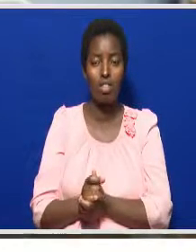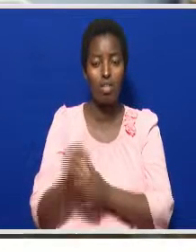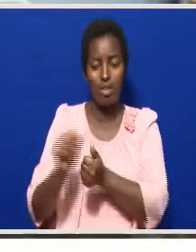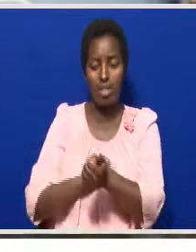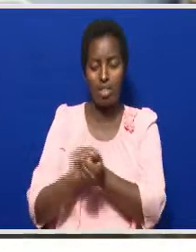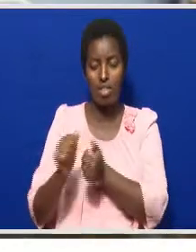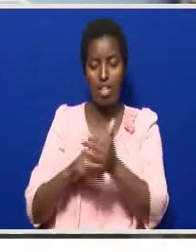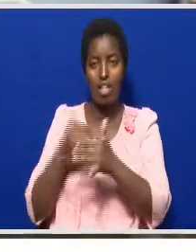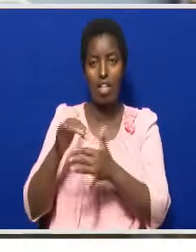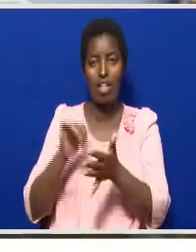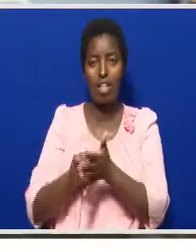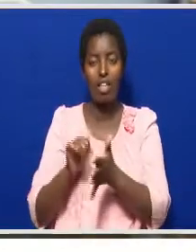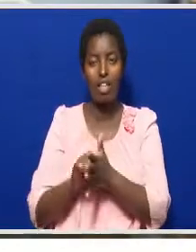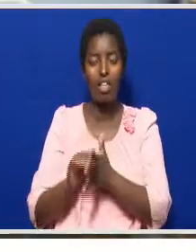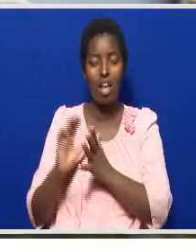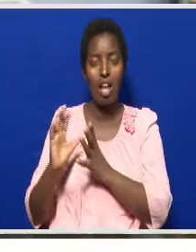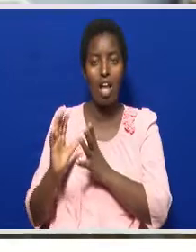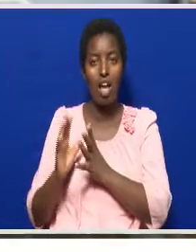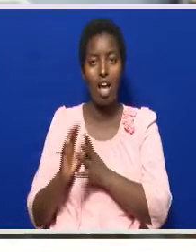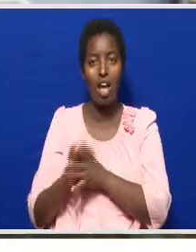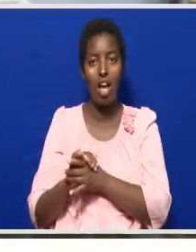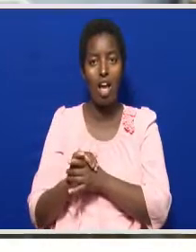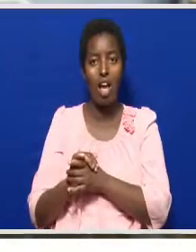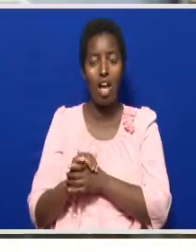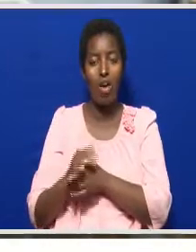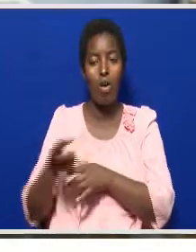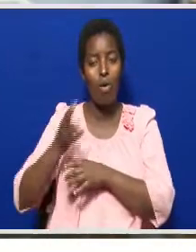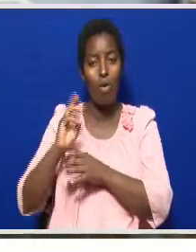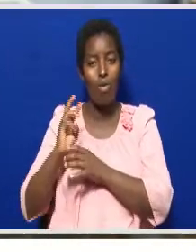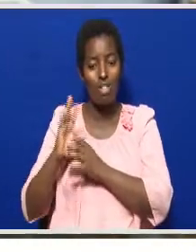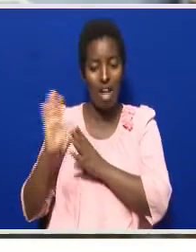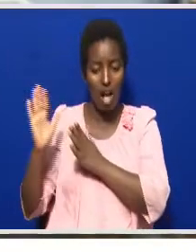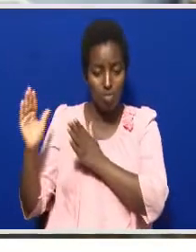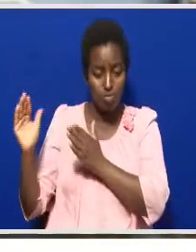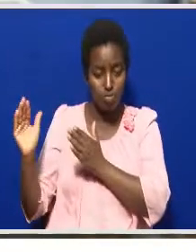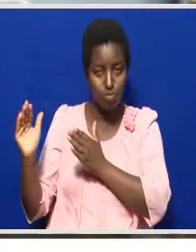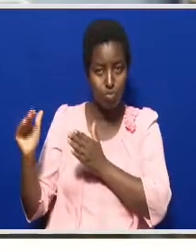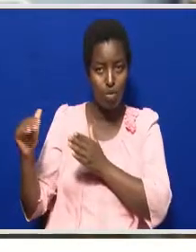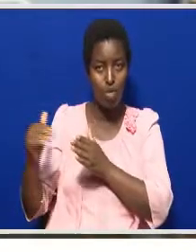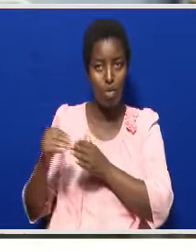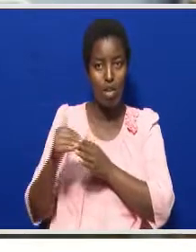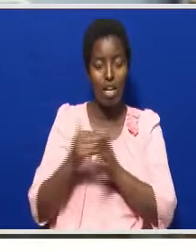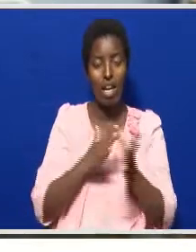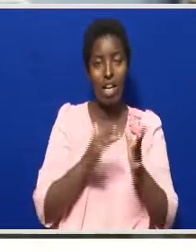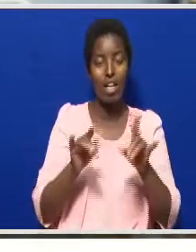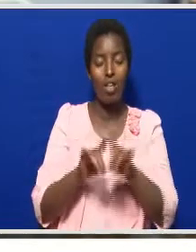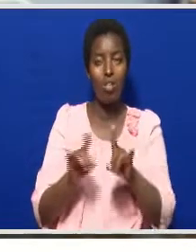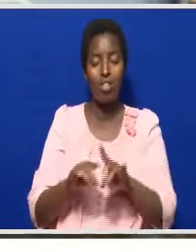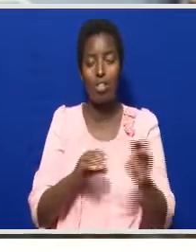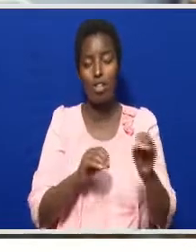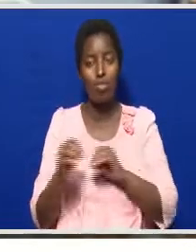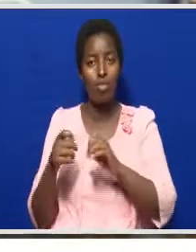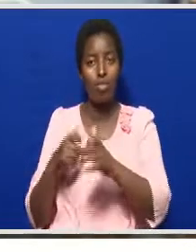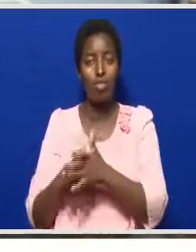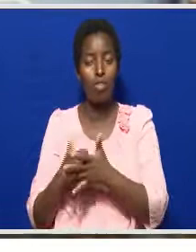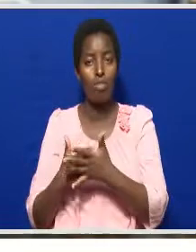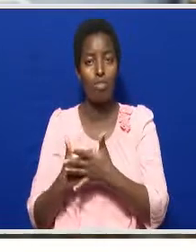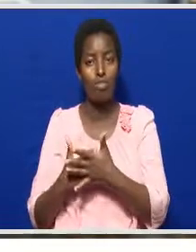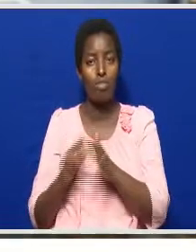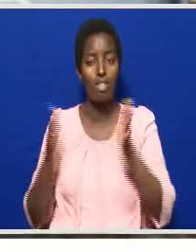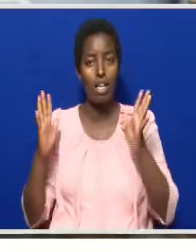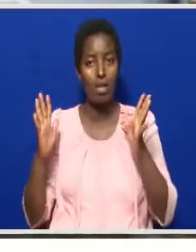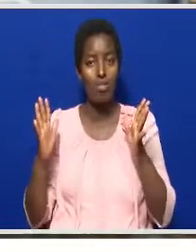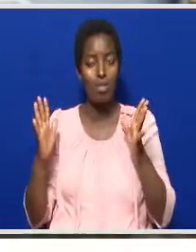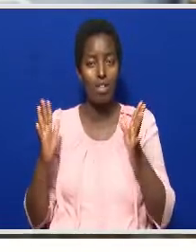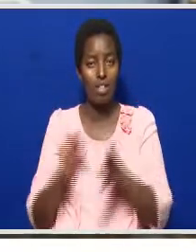imeharibika. Baada hapo maji yamewachukua paka yamewapeleka huku Wasini, na walitoka kutoka sikukuu